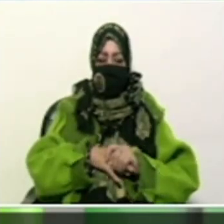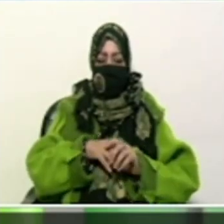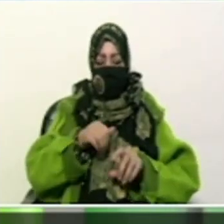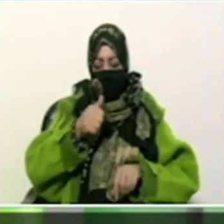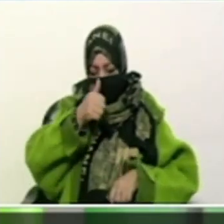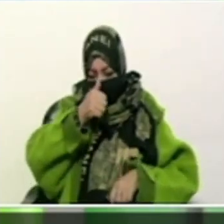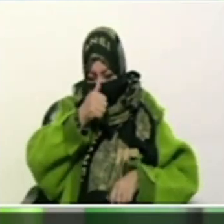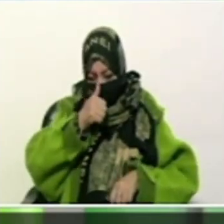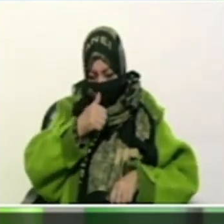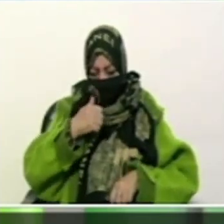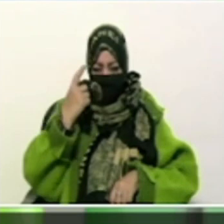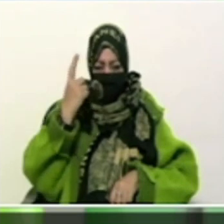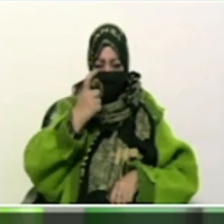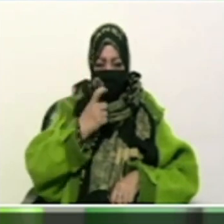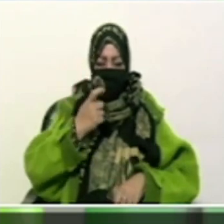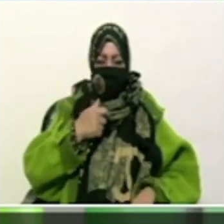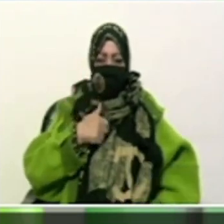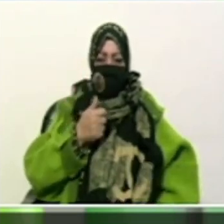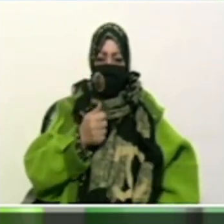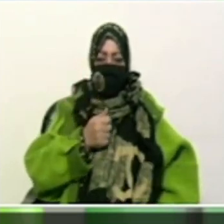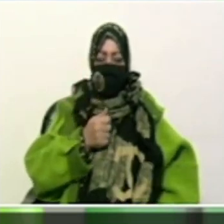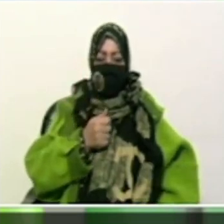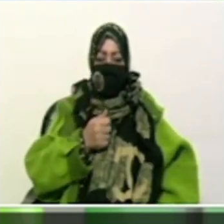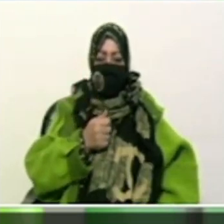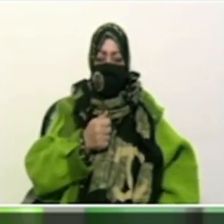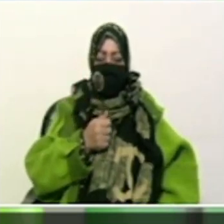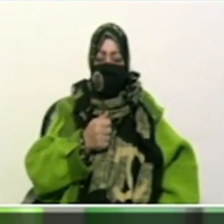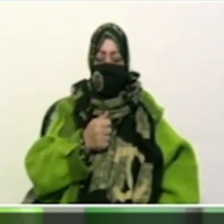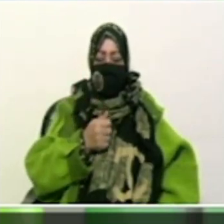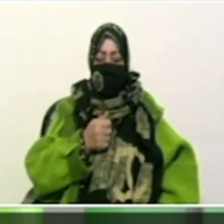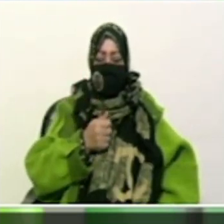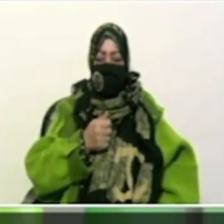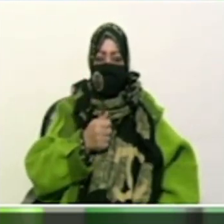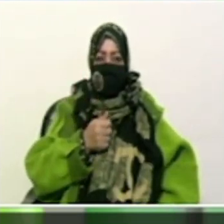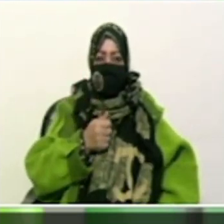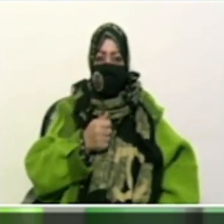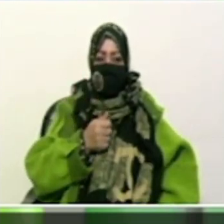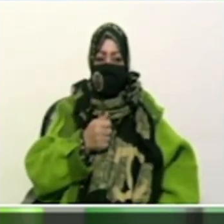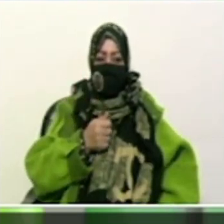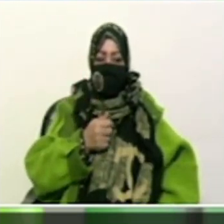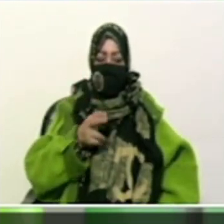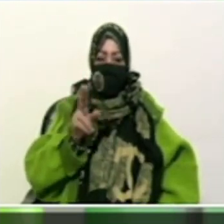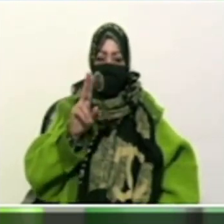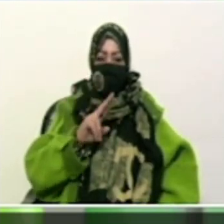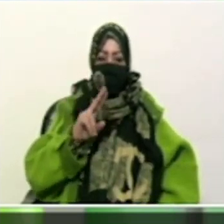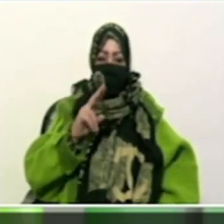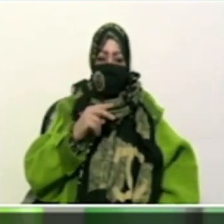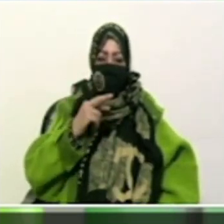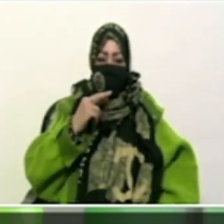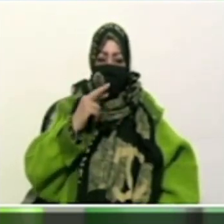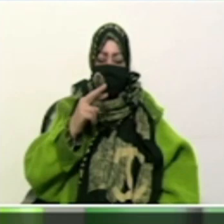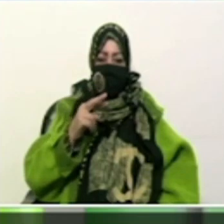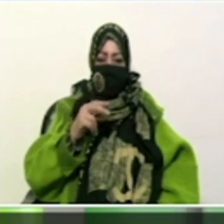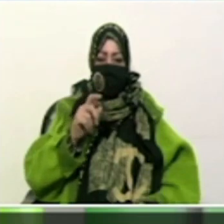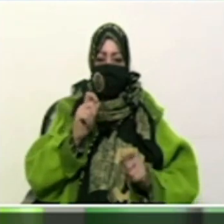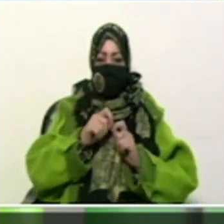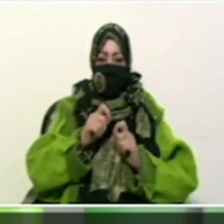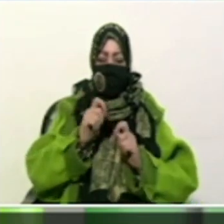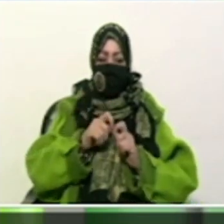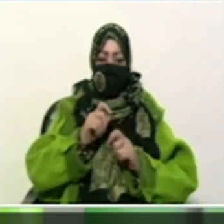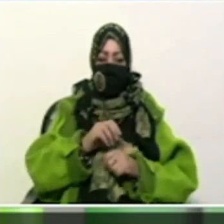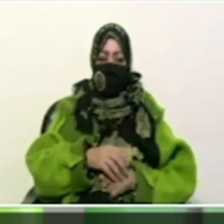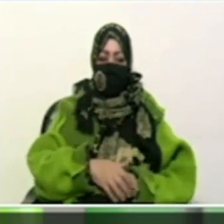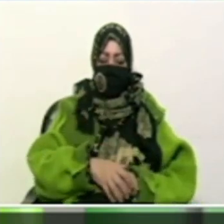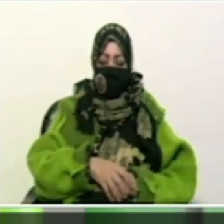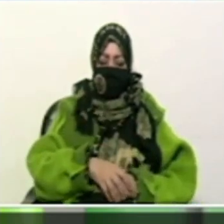ريت أنت تنصحهم. عرفت الناس هذوما عرفت انا نقصد والله يتاسف يعني سامحني يعني اللي